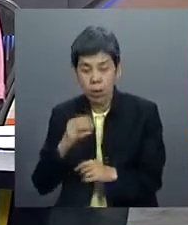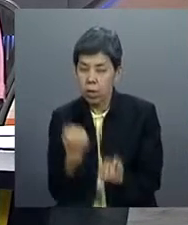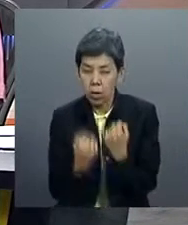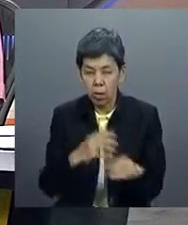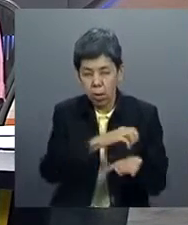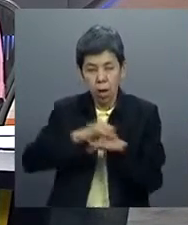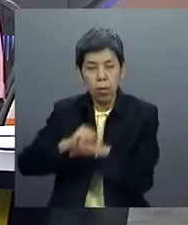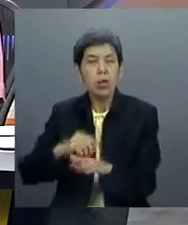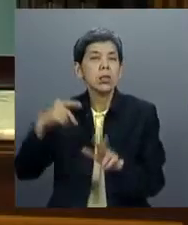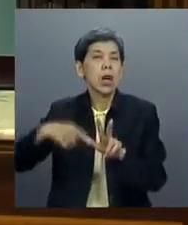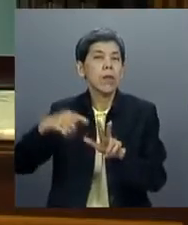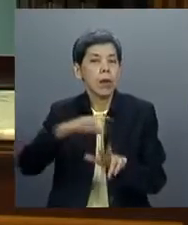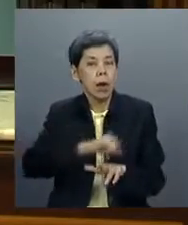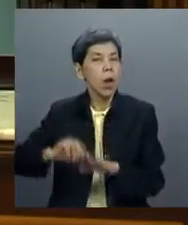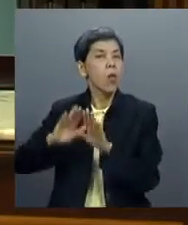ได้กว่า 3,000 คันครับ